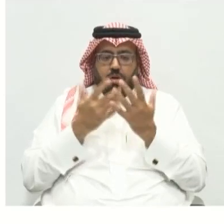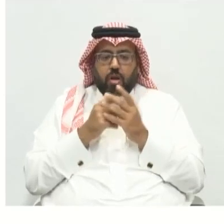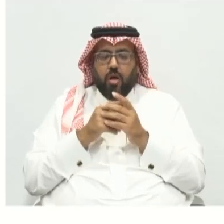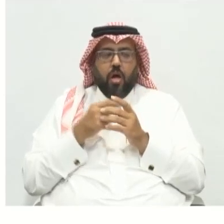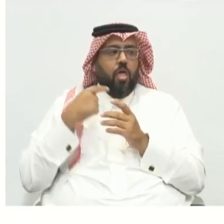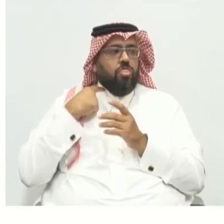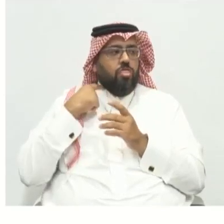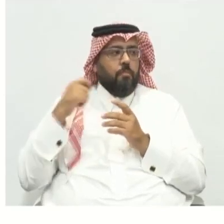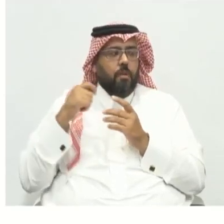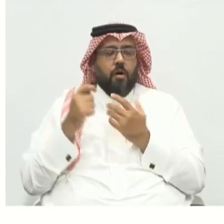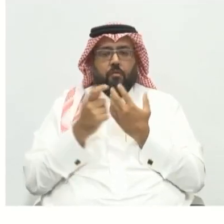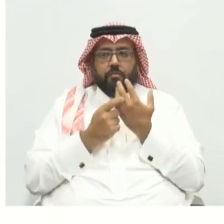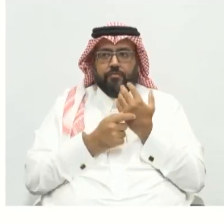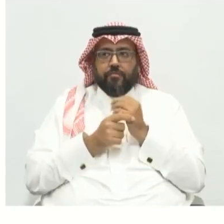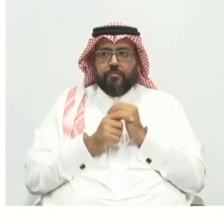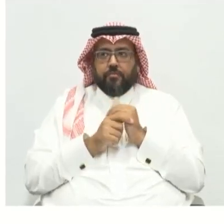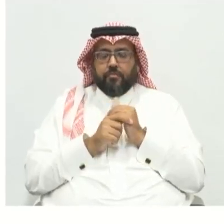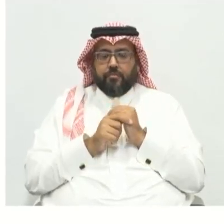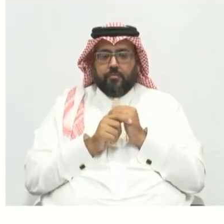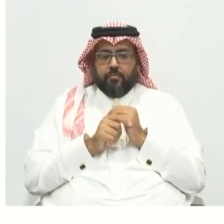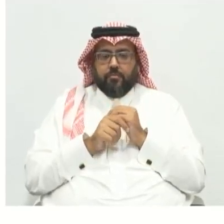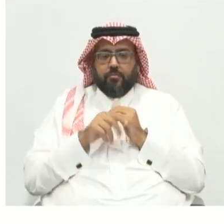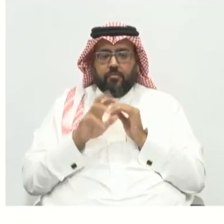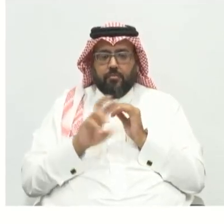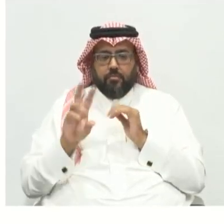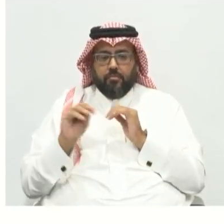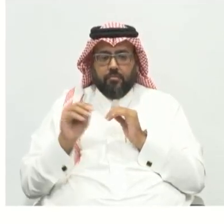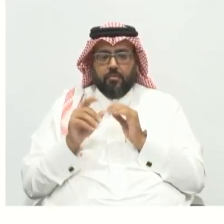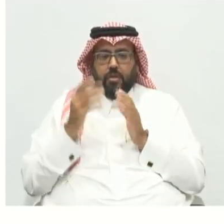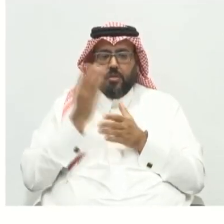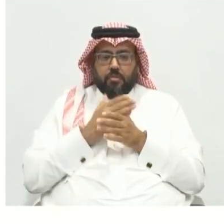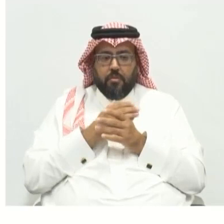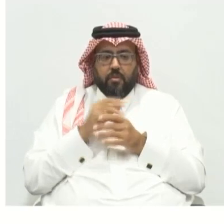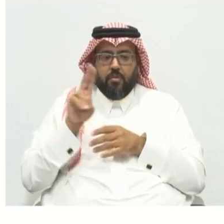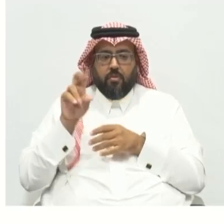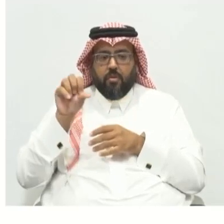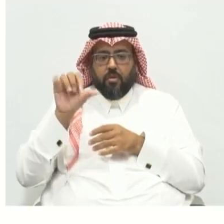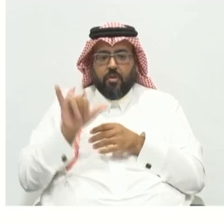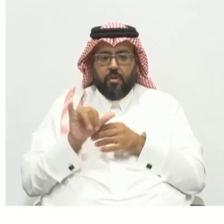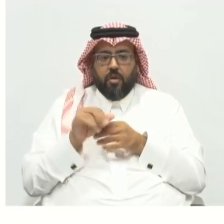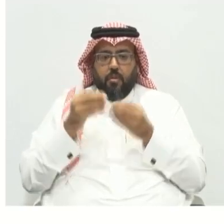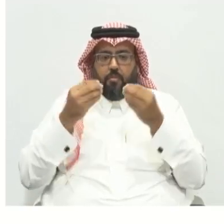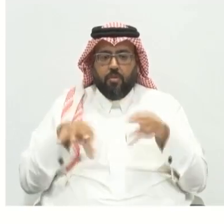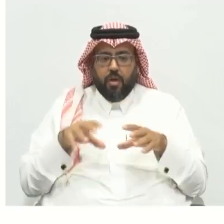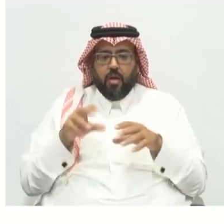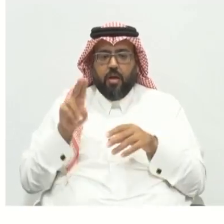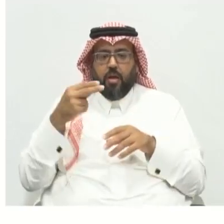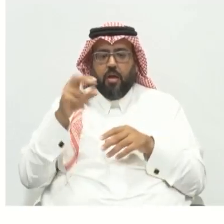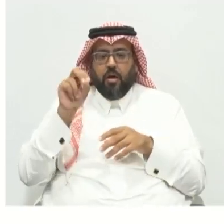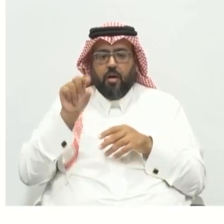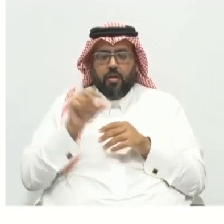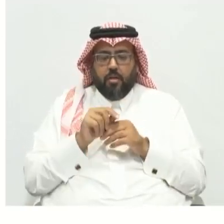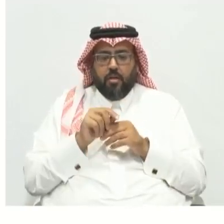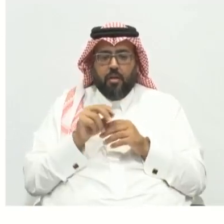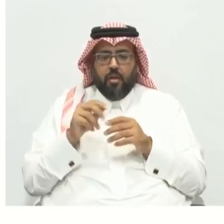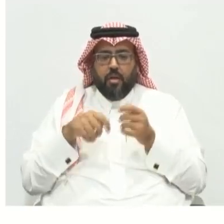الذمه الماليه للشخص المخالف ومن الامثله على الجزاء المدني الاسباب التي تؤدي الى بطلان العقد